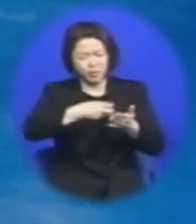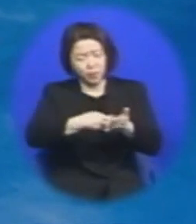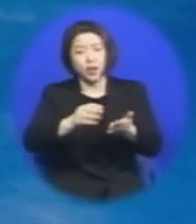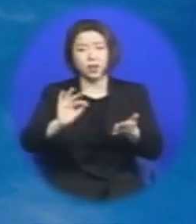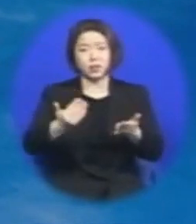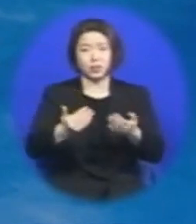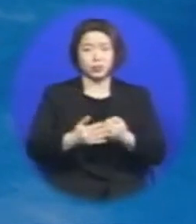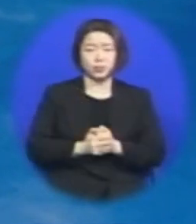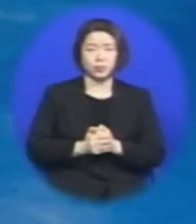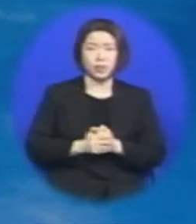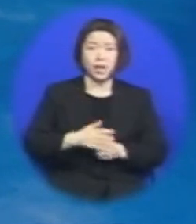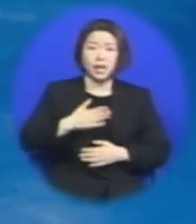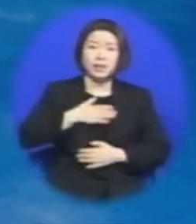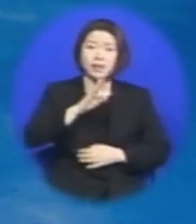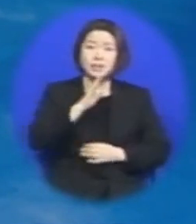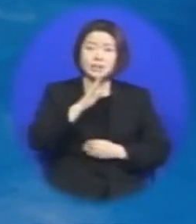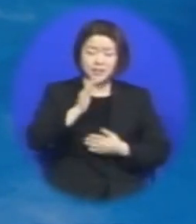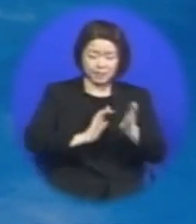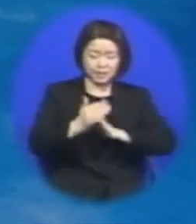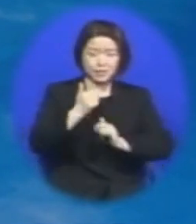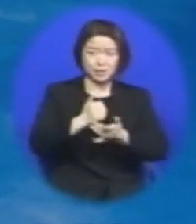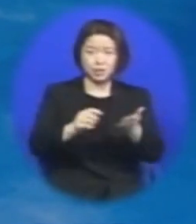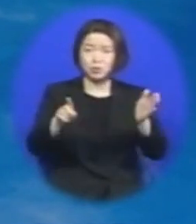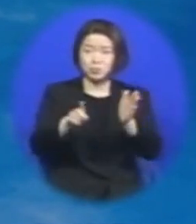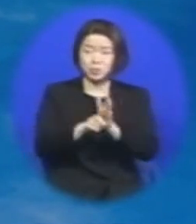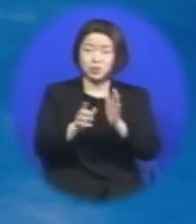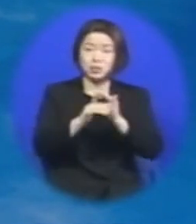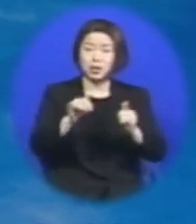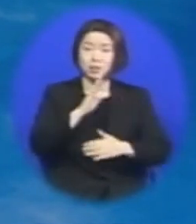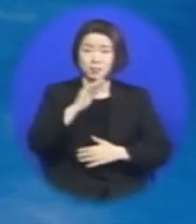꼬꾸라져 내가 진짜 예수 믿는